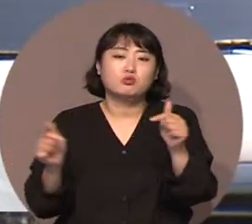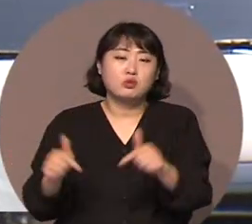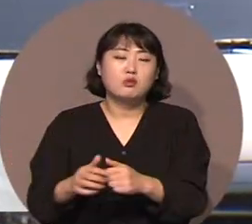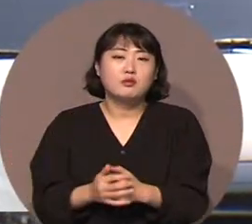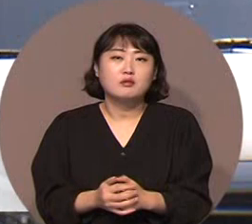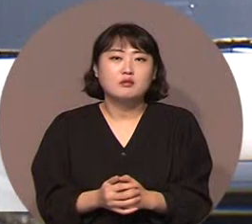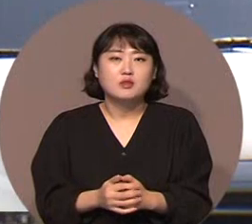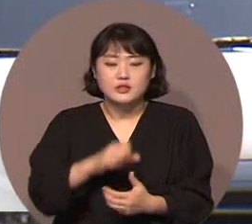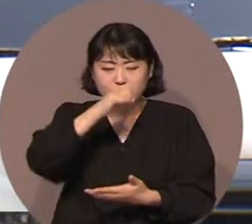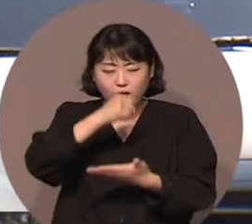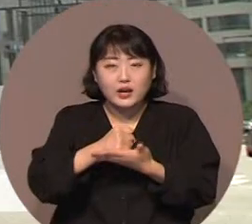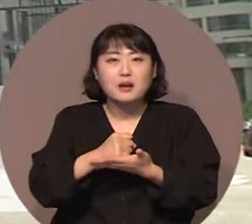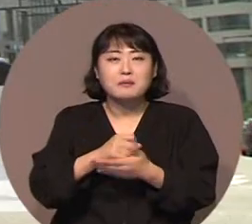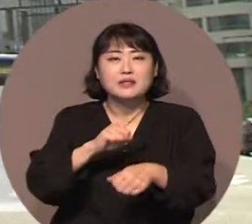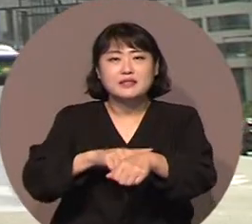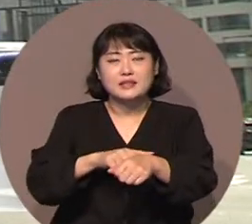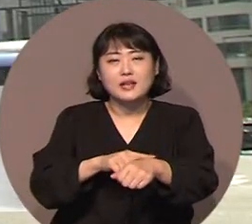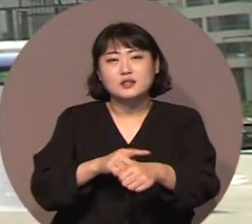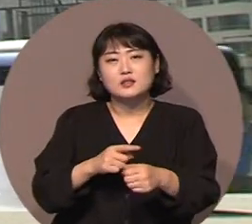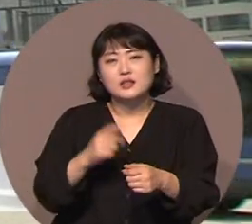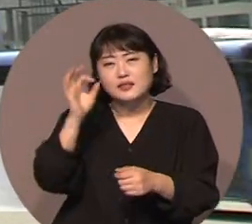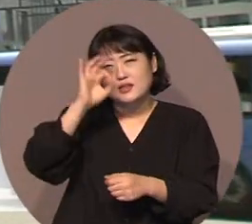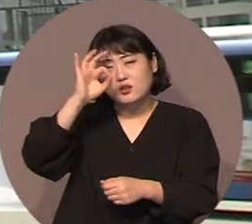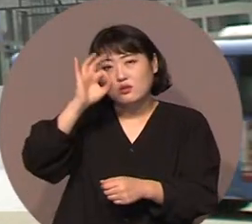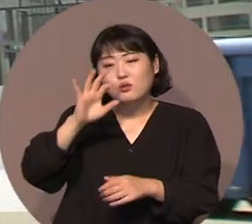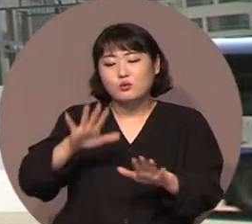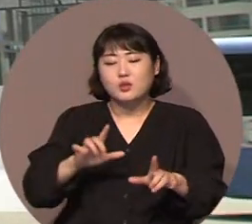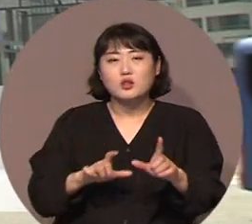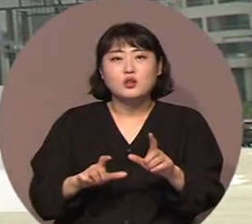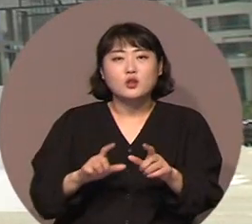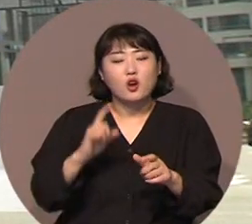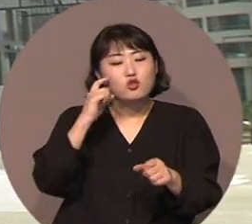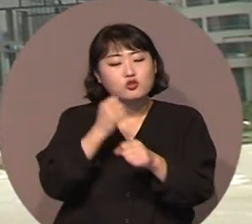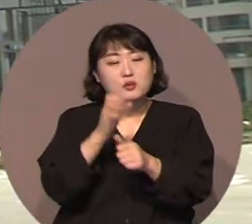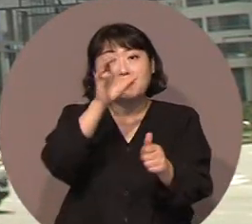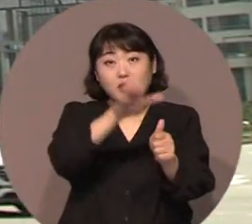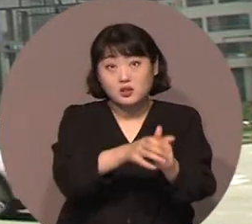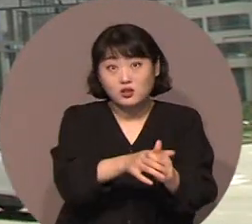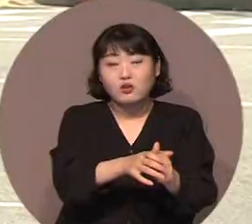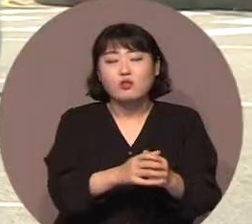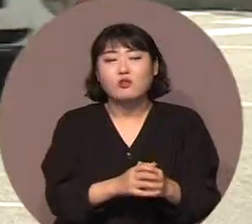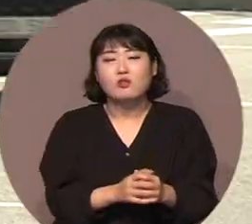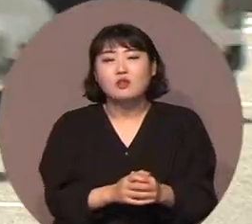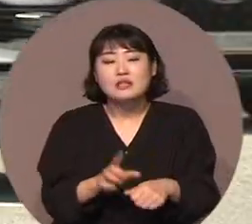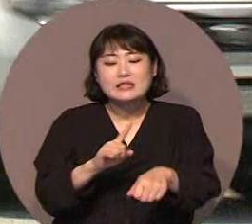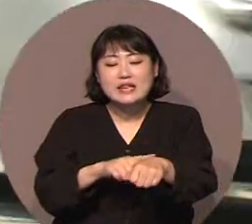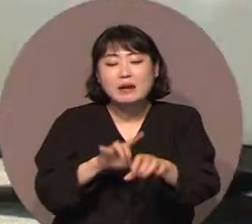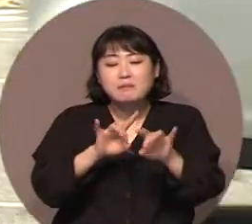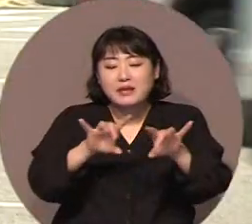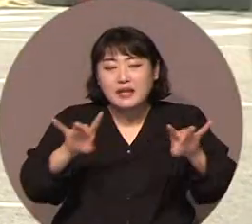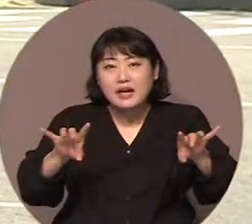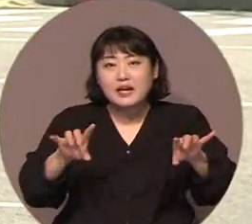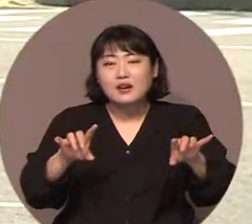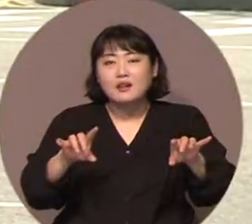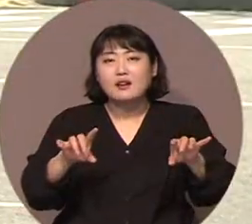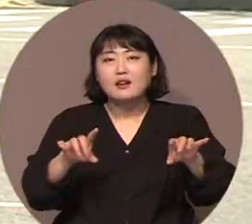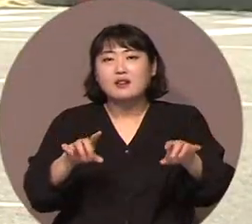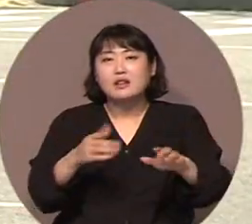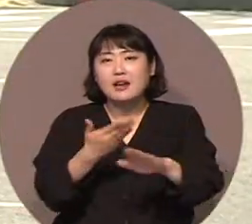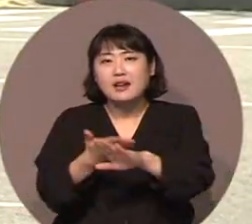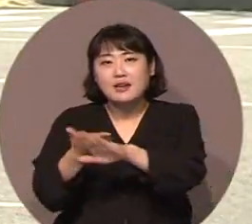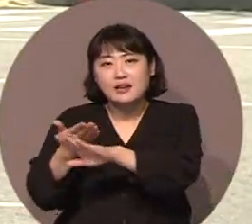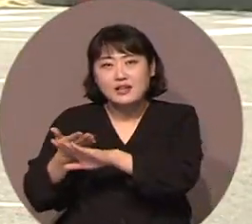최적의 신호체계를 찾아내는 용역을 올해 추가로 실시해 시간대별 변동형 신호 주기를 도심 내